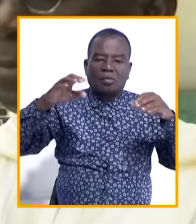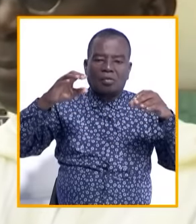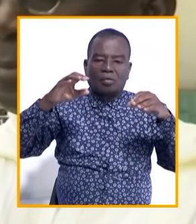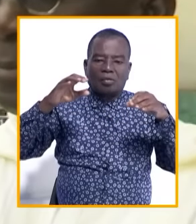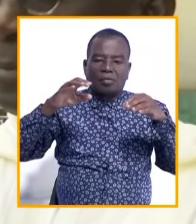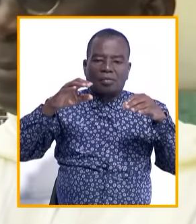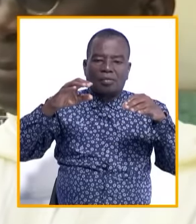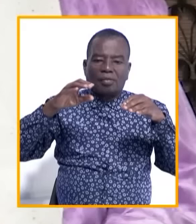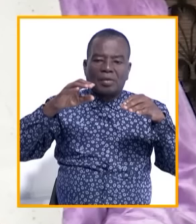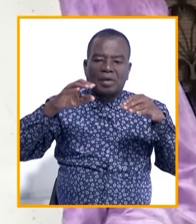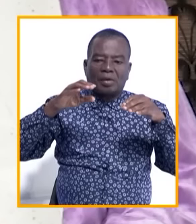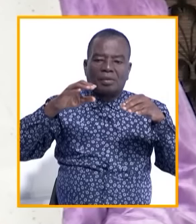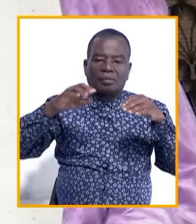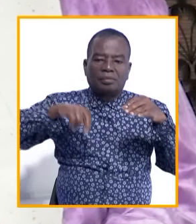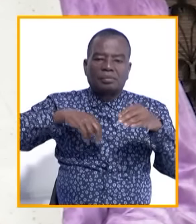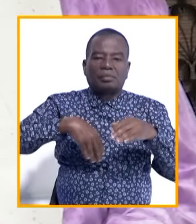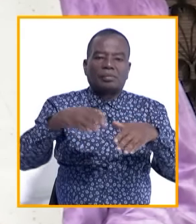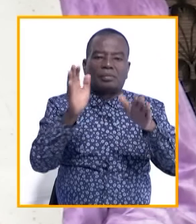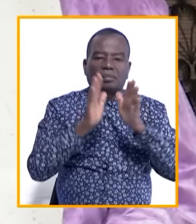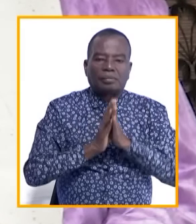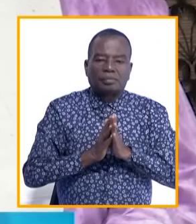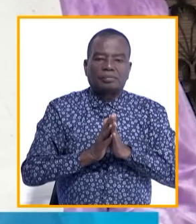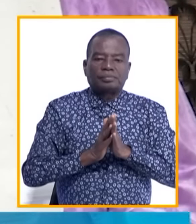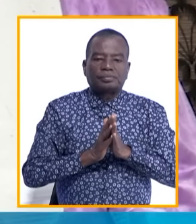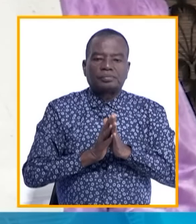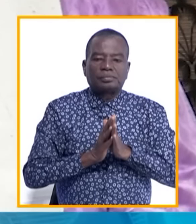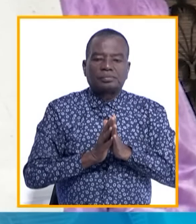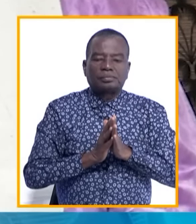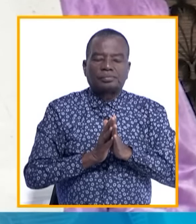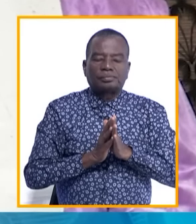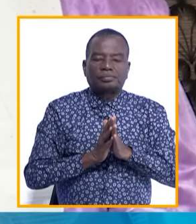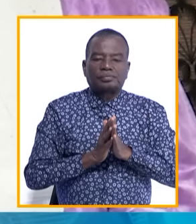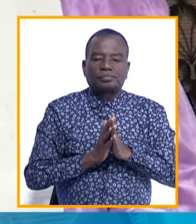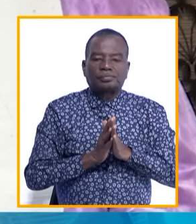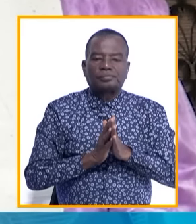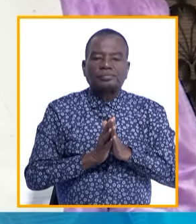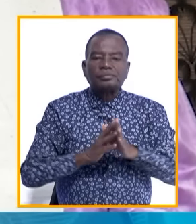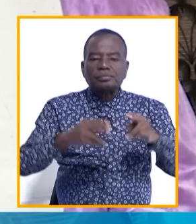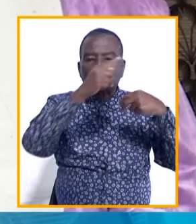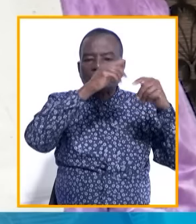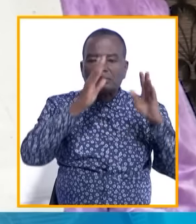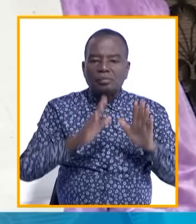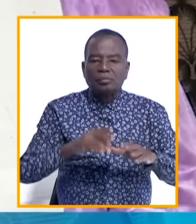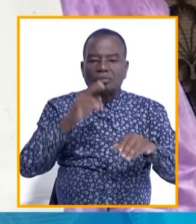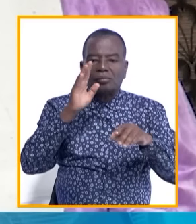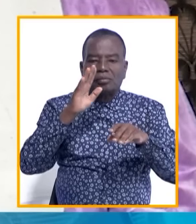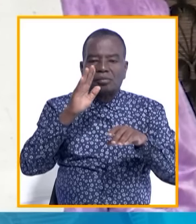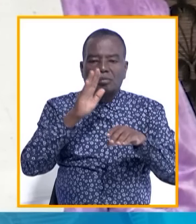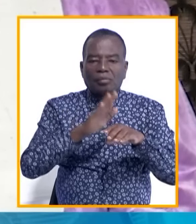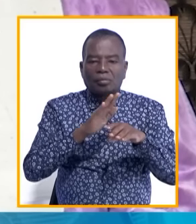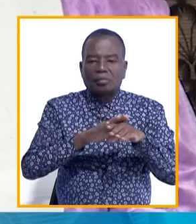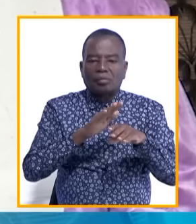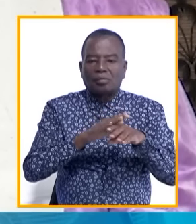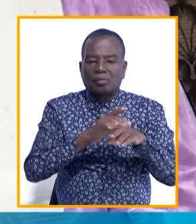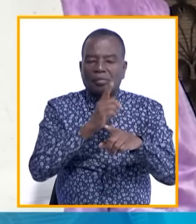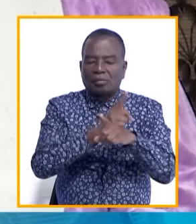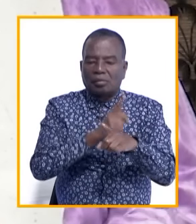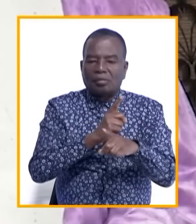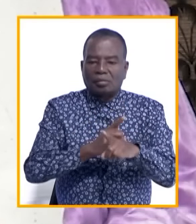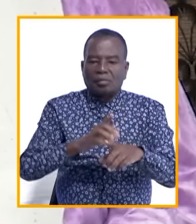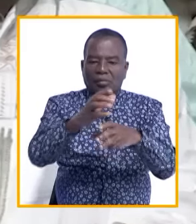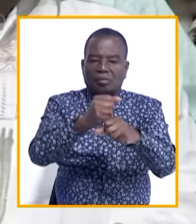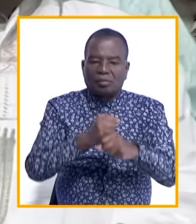du Cheikh Aïma Ousmane Diakité. Nous avons demandé aux pèlerins de préserver les acquis. Nous